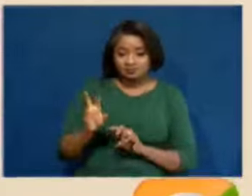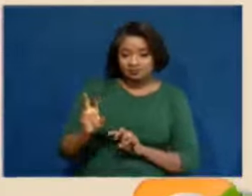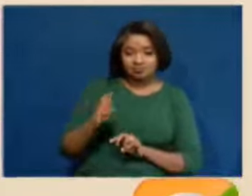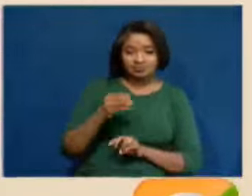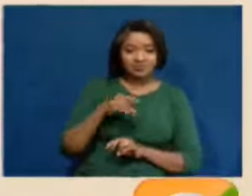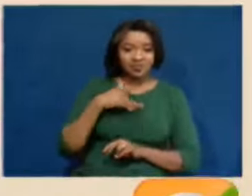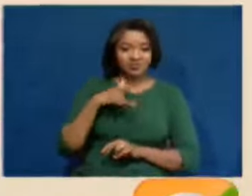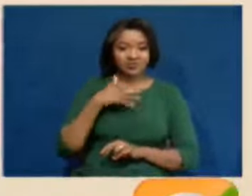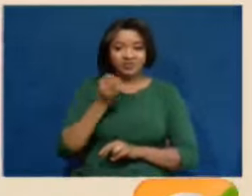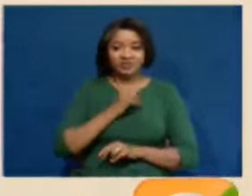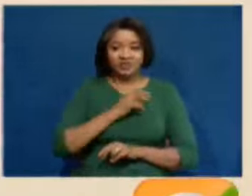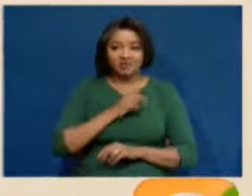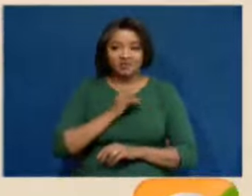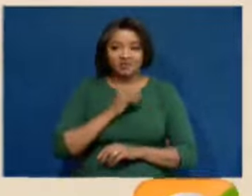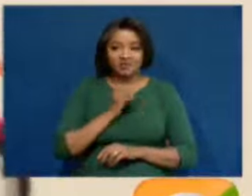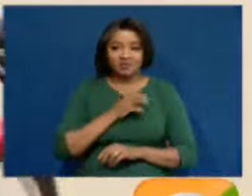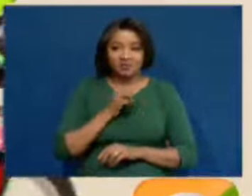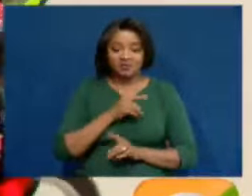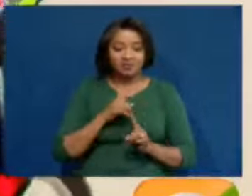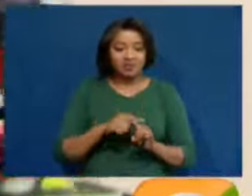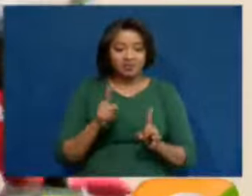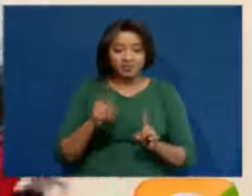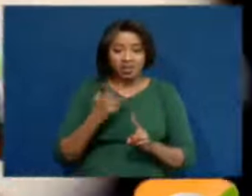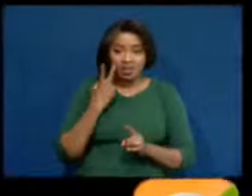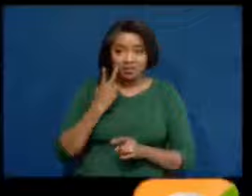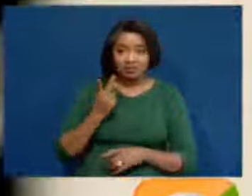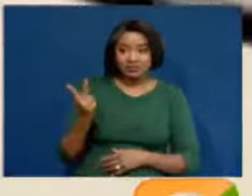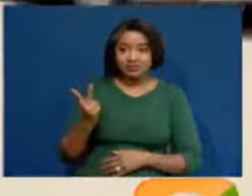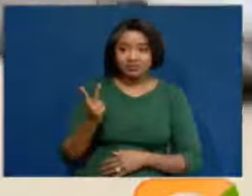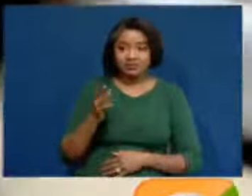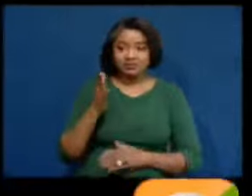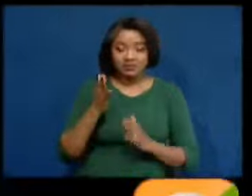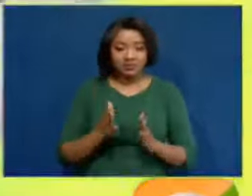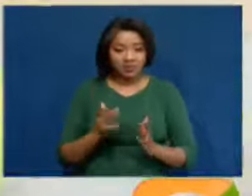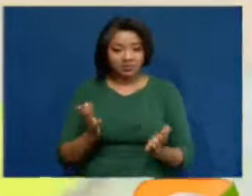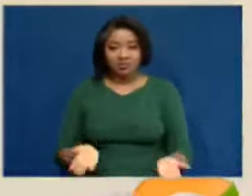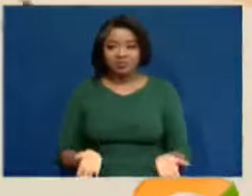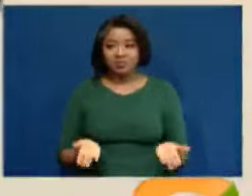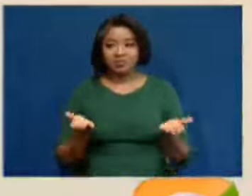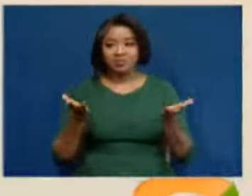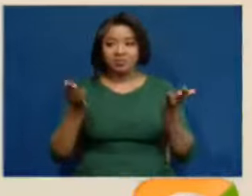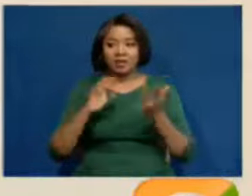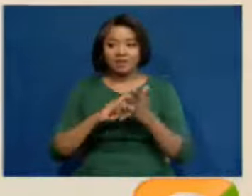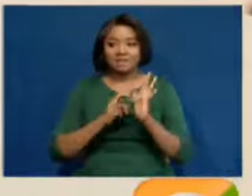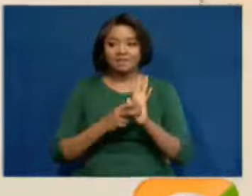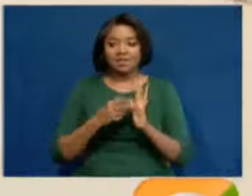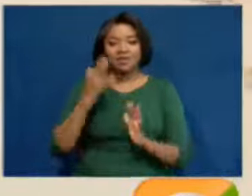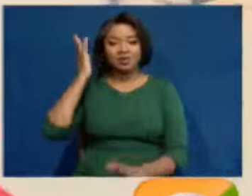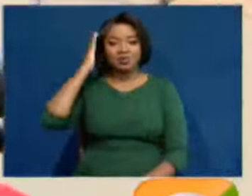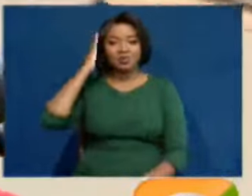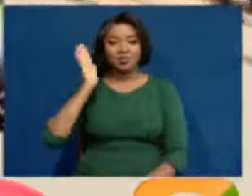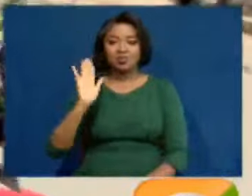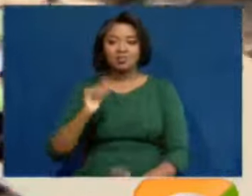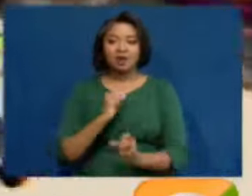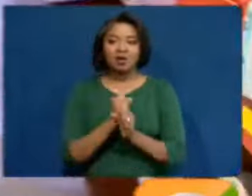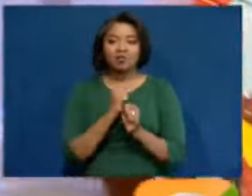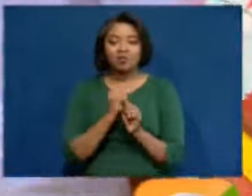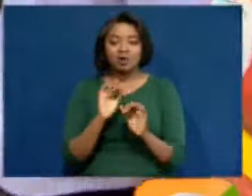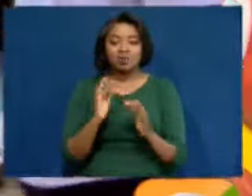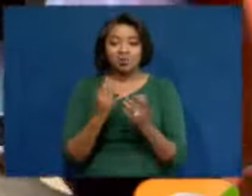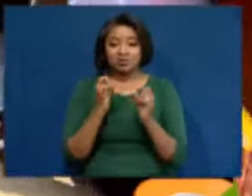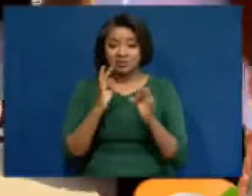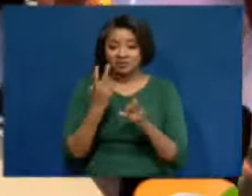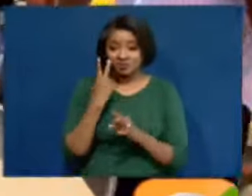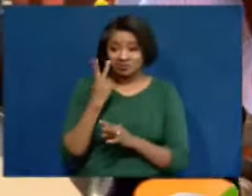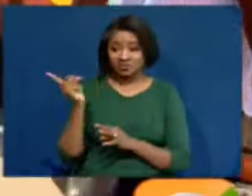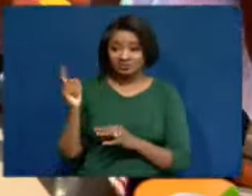but ukiangalia mtu ametoka kwenye ametoka kitambo afike hapo, huyo mtu amejua ni nini anafanya. So ukiangalia pia boda hapa